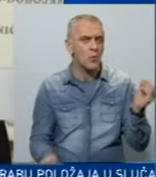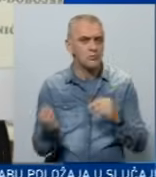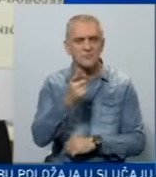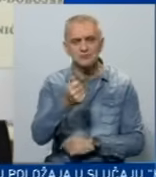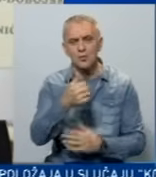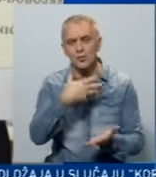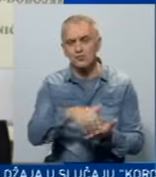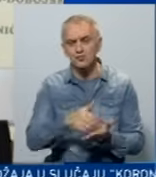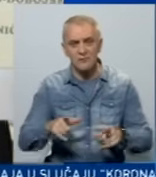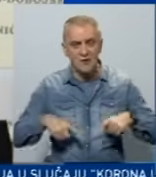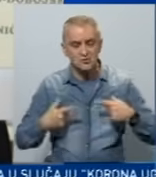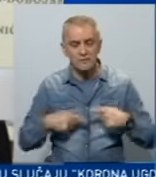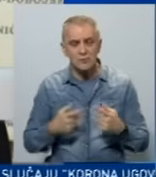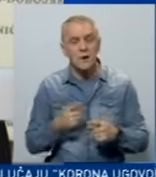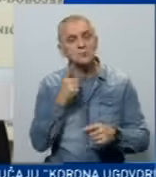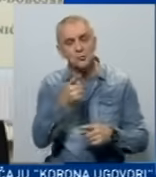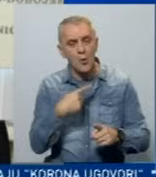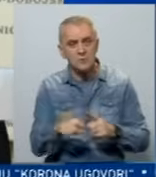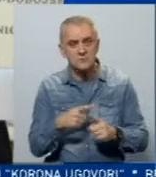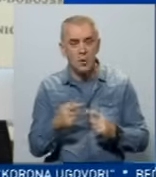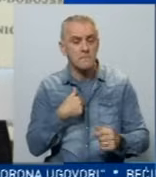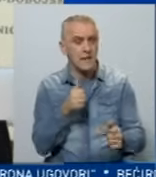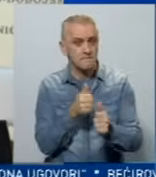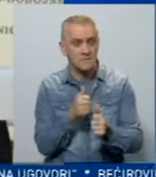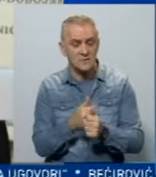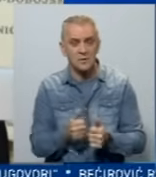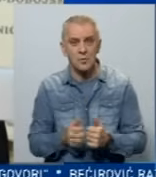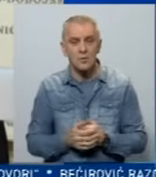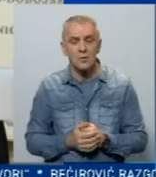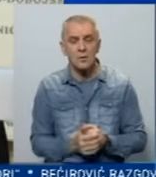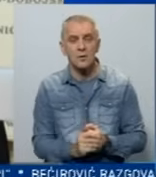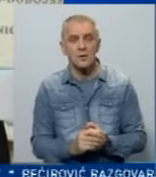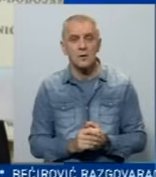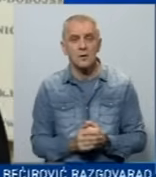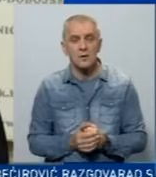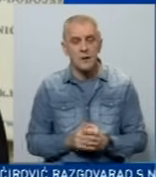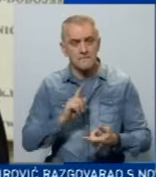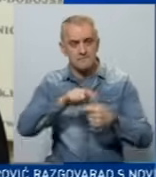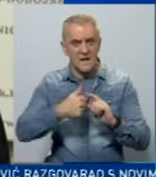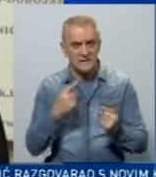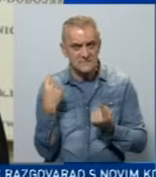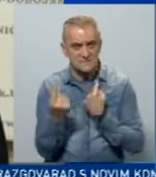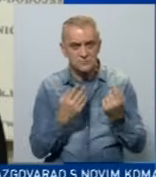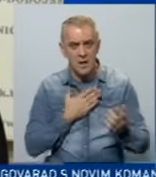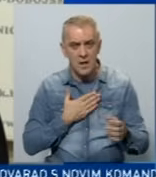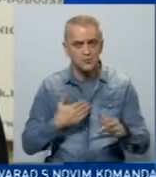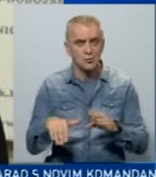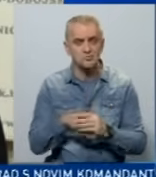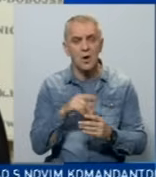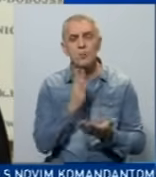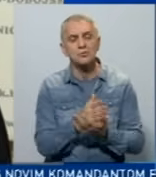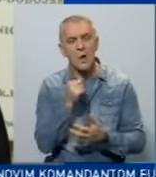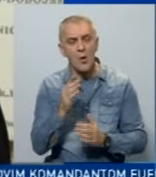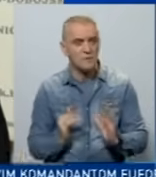cijene troškova života. Iz tog razloga mi pratimo da materijalni status naših uposlenika bude na tom